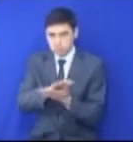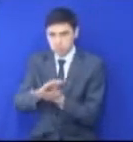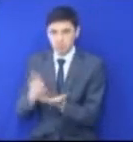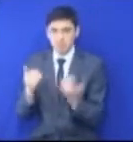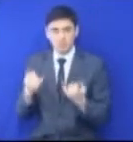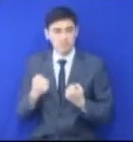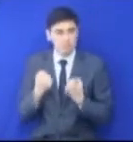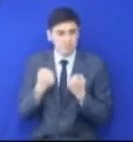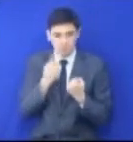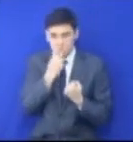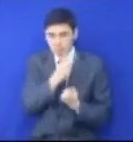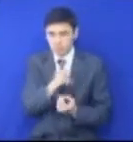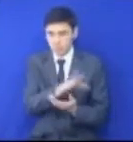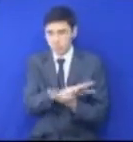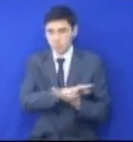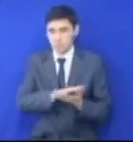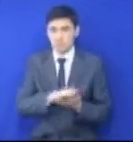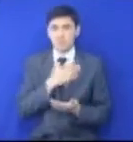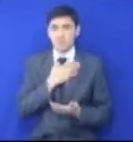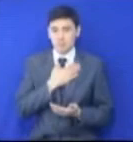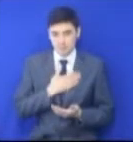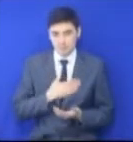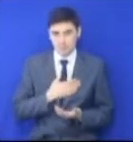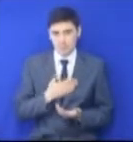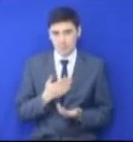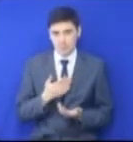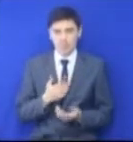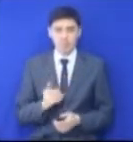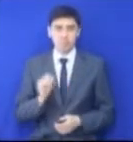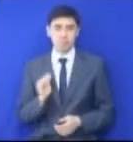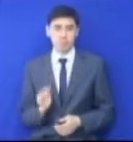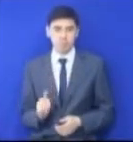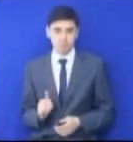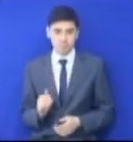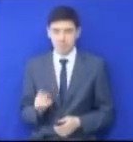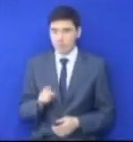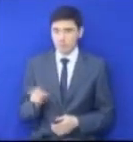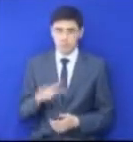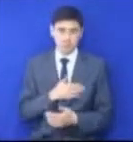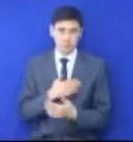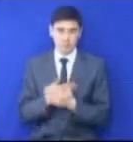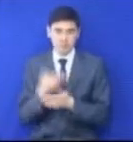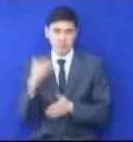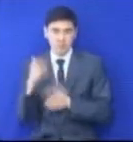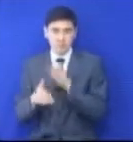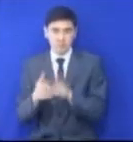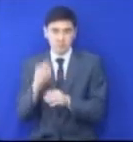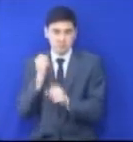субботник. И центральные улицы, предприниматели у нас активное участие приняли.